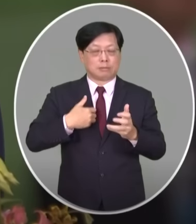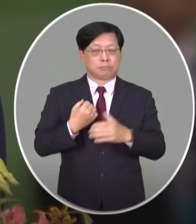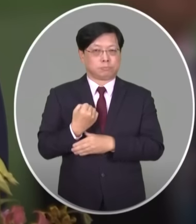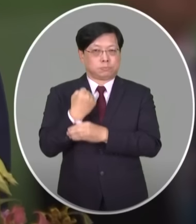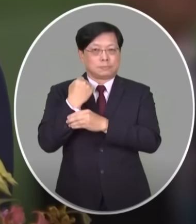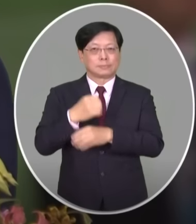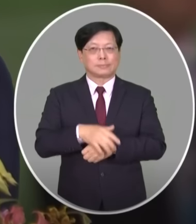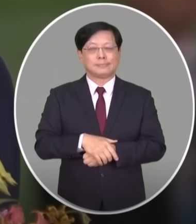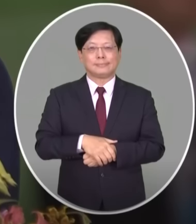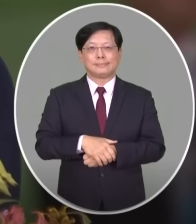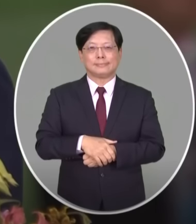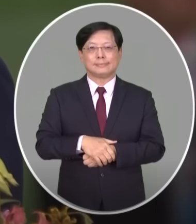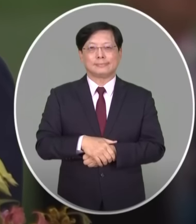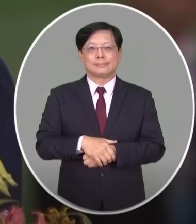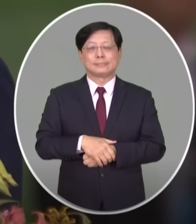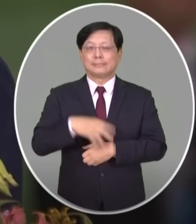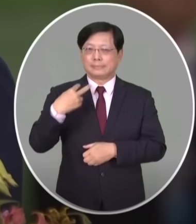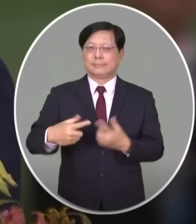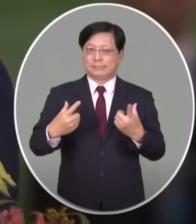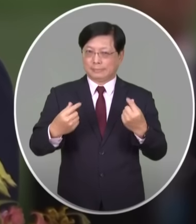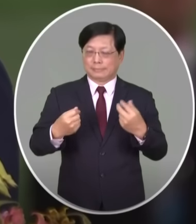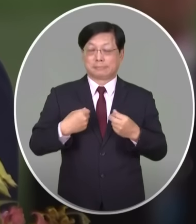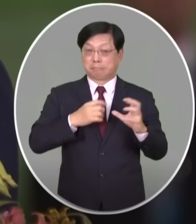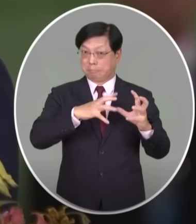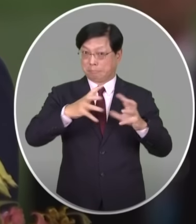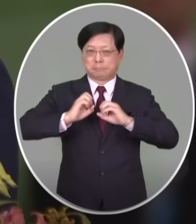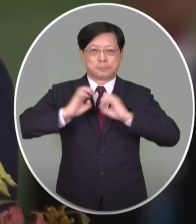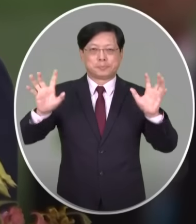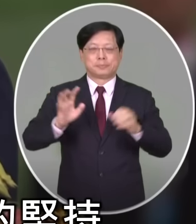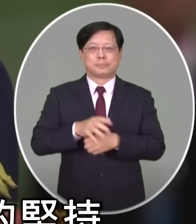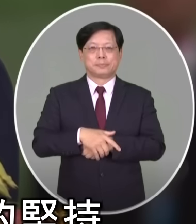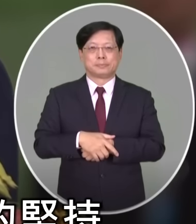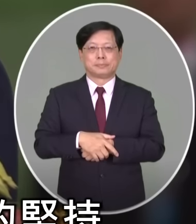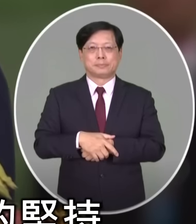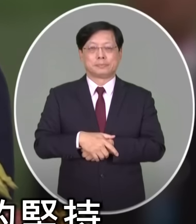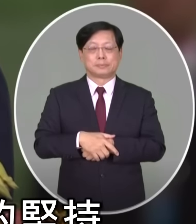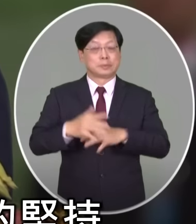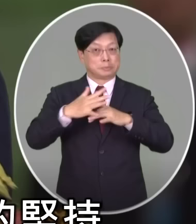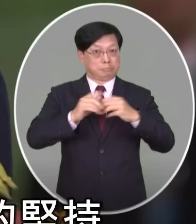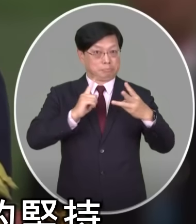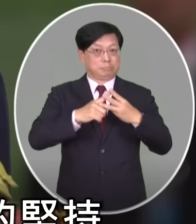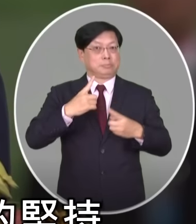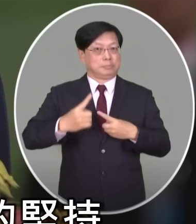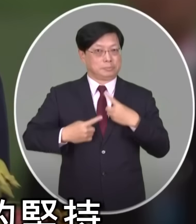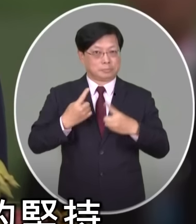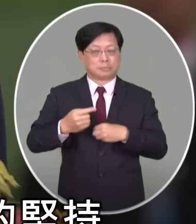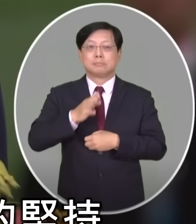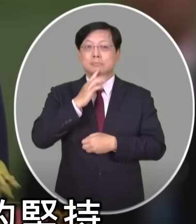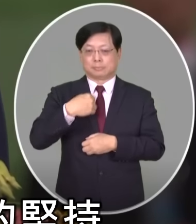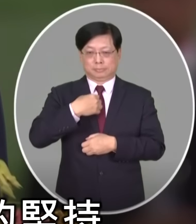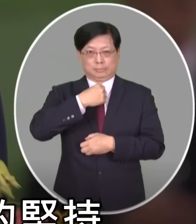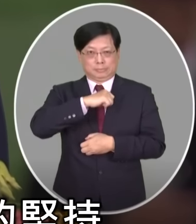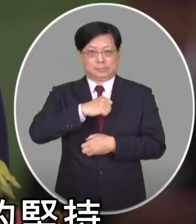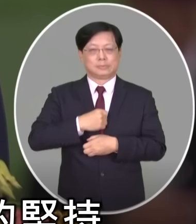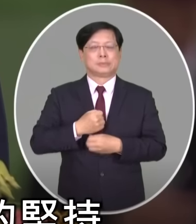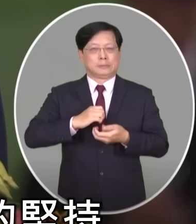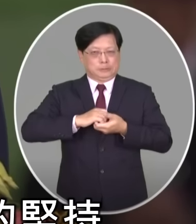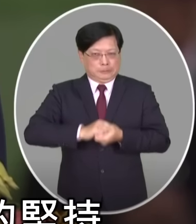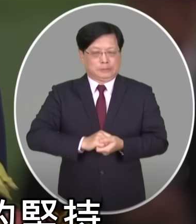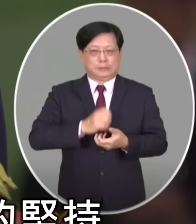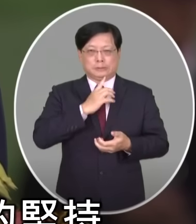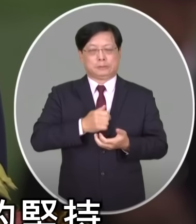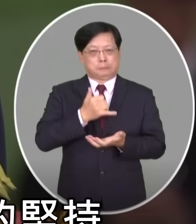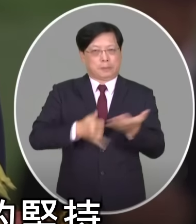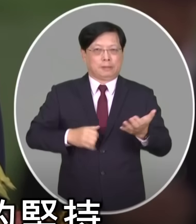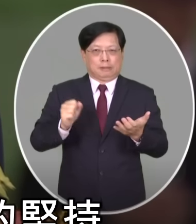持。我们也要向世界宣告，民主自由是台湾不可退让的